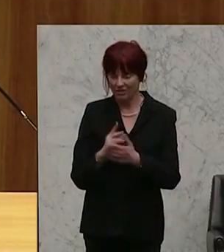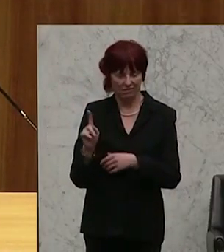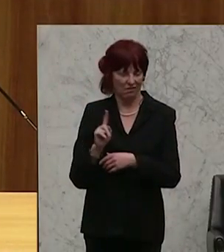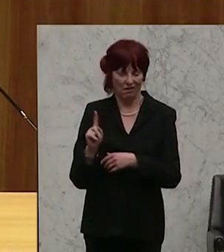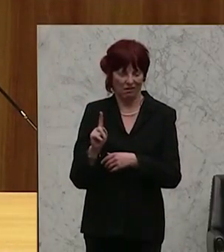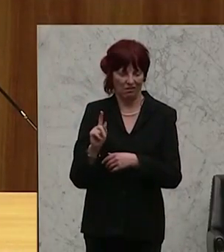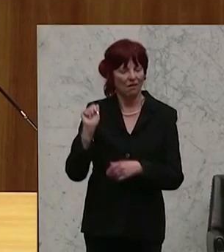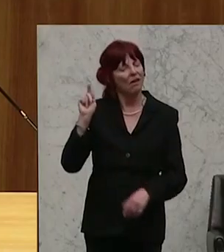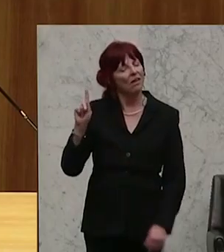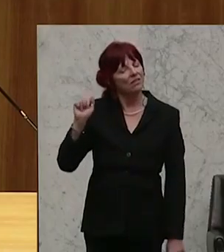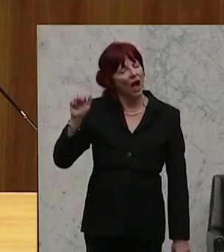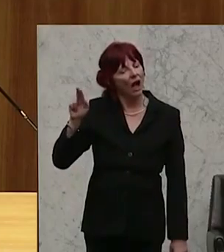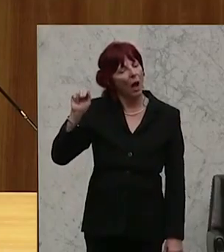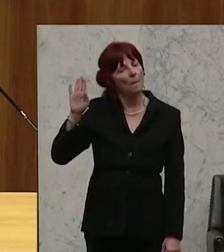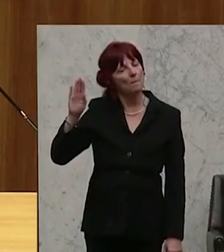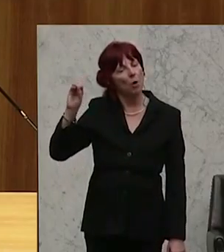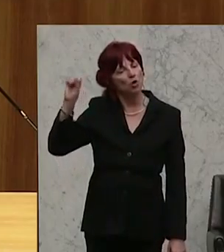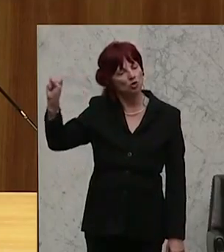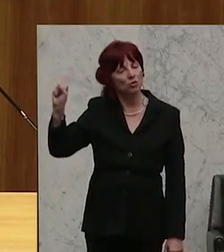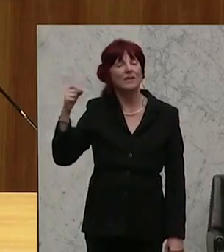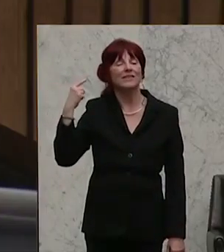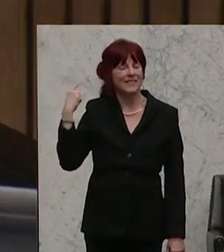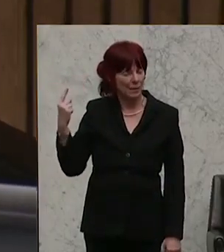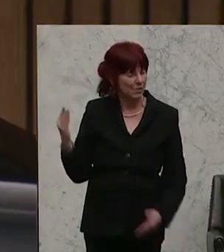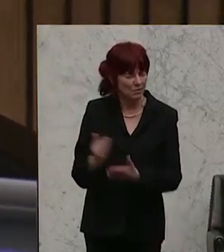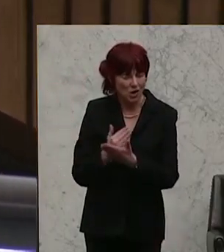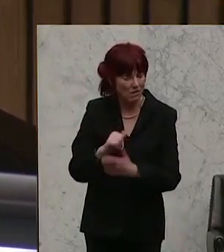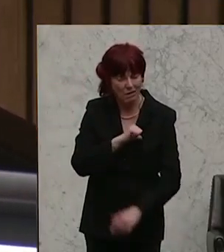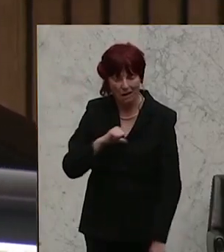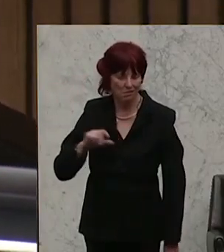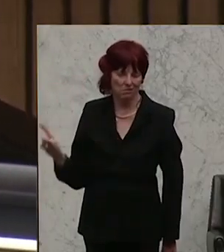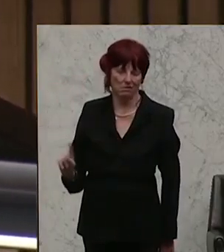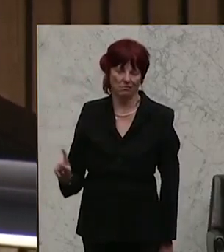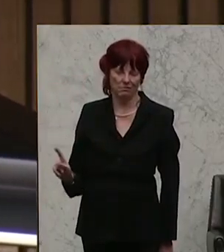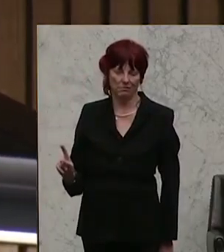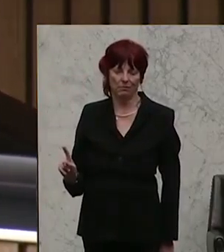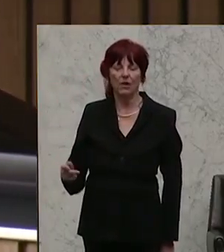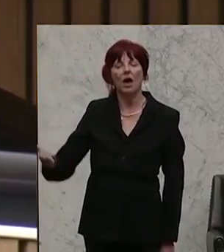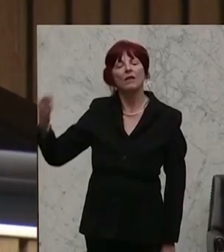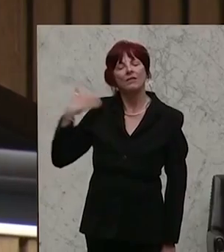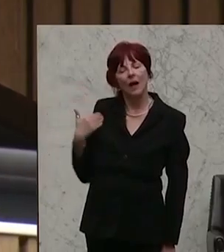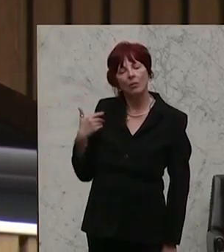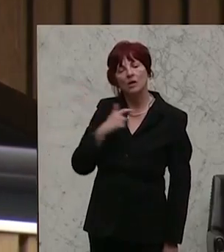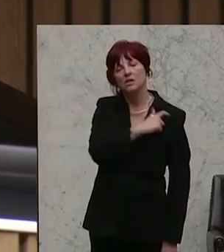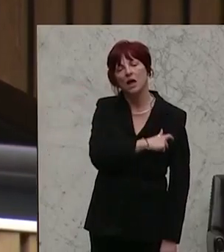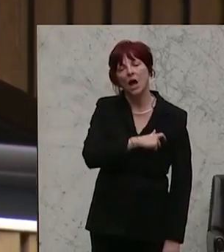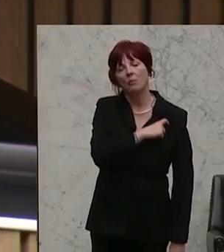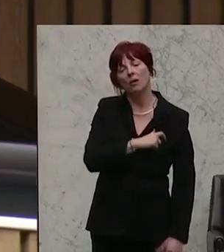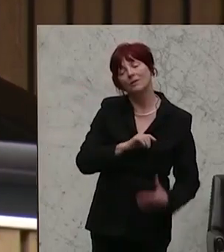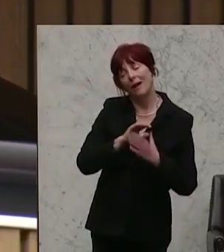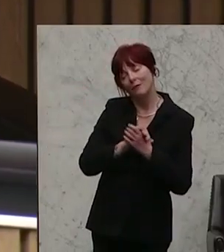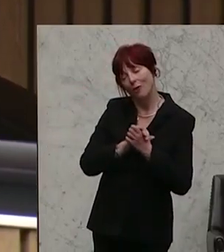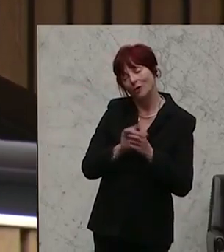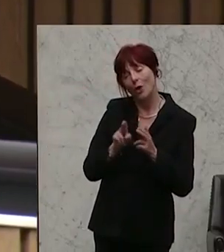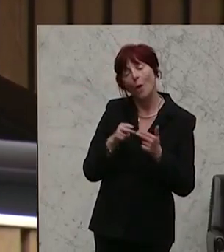getroffen haben wird, sondern ich glaube, dass das sehr wahrscheinlich im Hintergrund sein damaliger Parteifreund und Bundeskanzler Gusenbauer